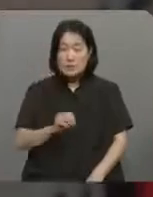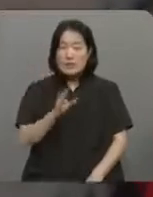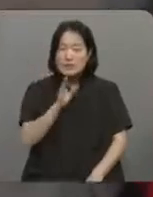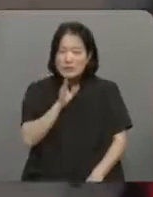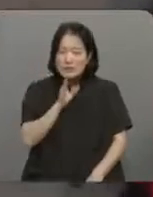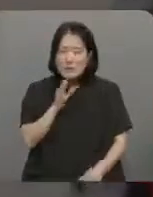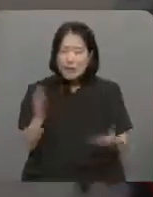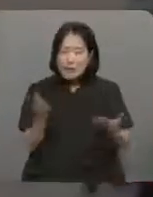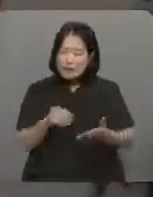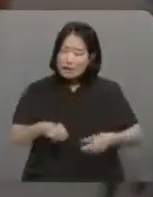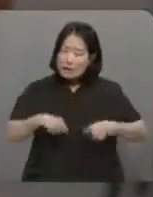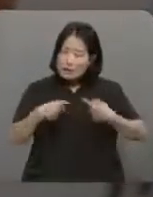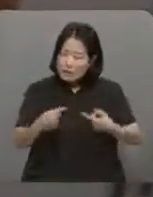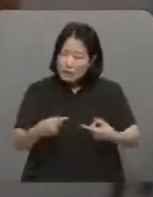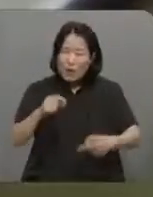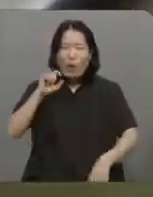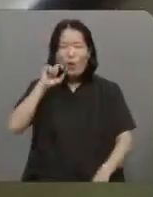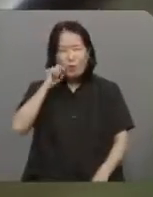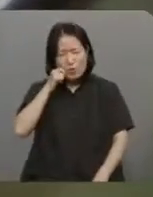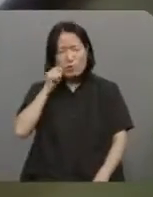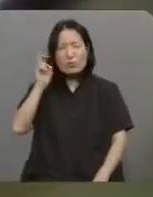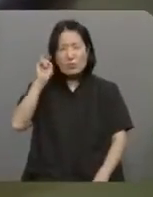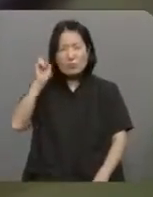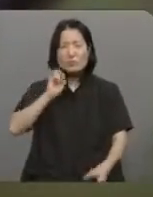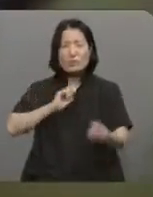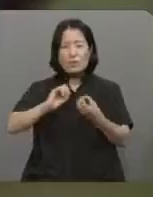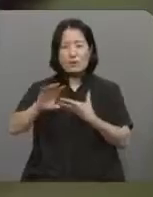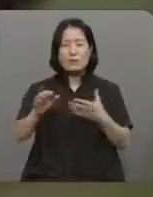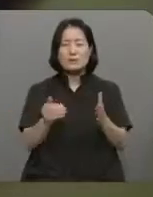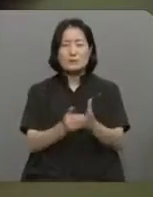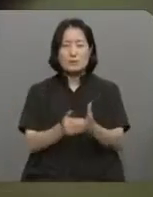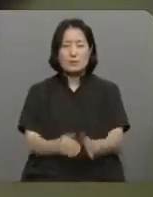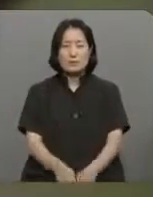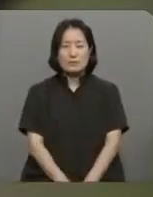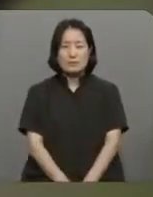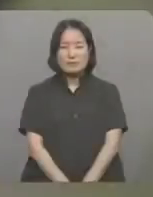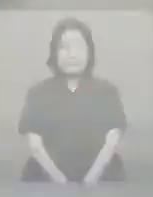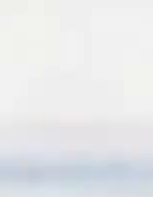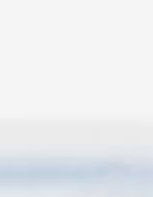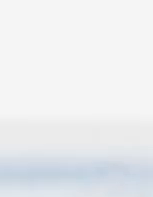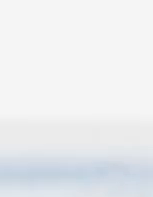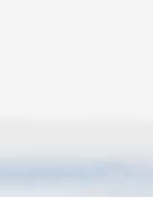실제 구직은 어려울 것이라고 답했습니다. KBS 뉴스 조희연입니다.